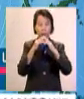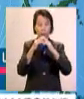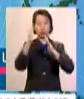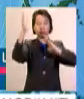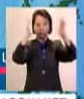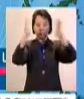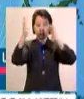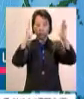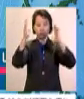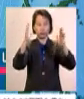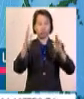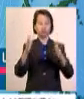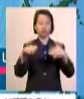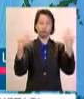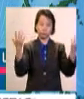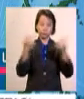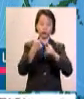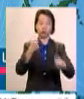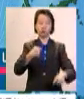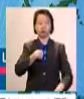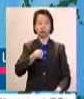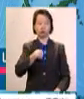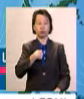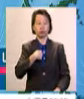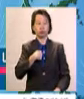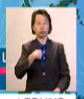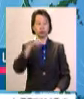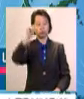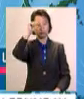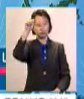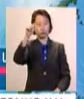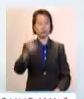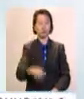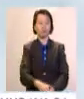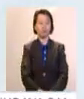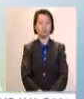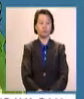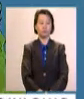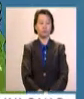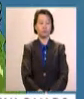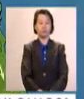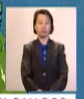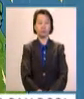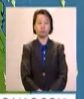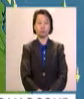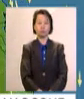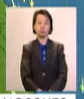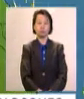seluruh negara. Sekian saja dari saya, Mikael Cardona. Assalamualaikum.